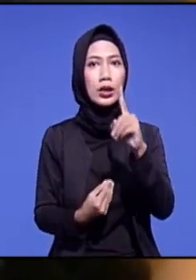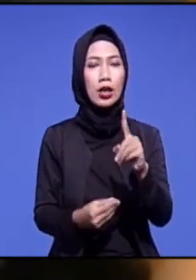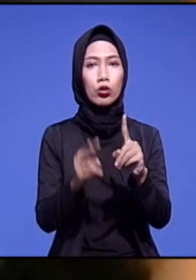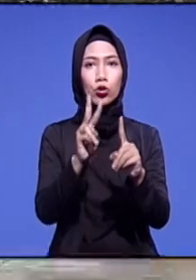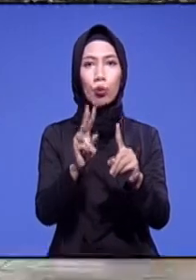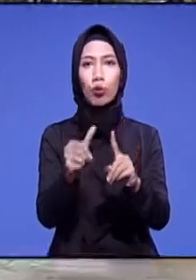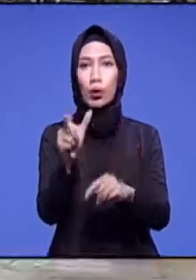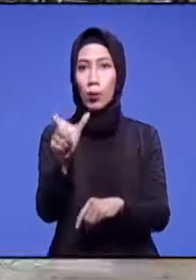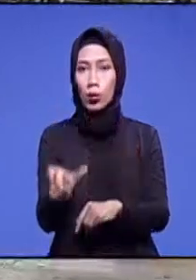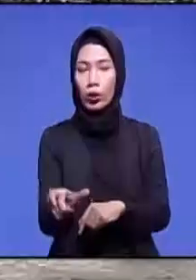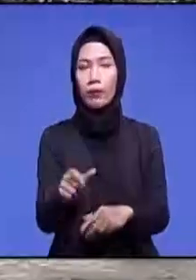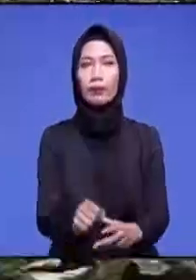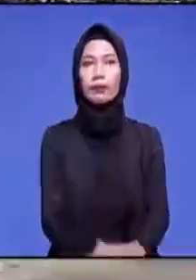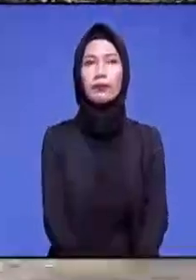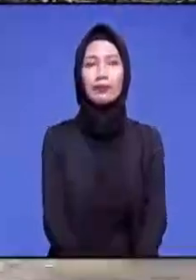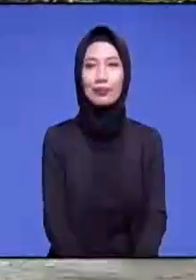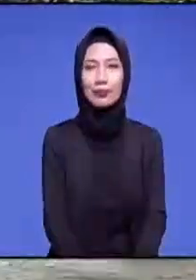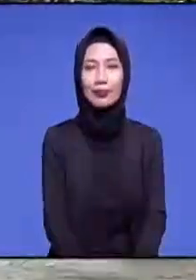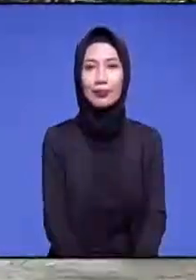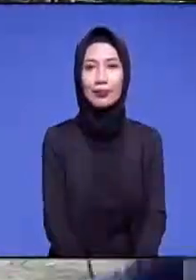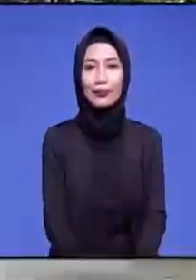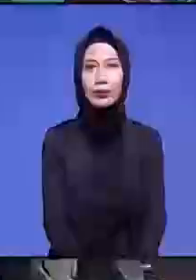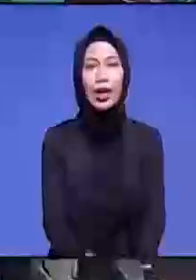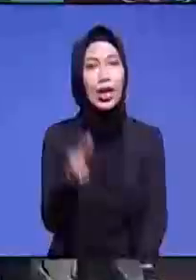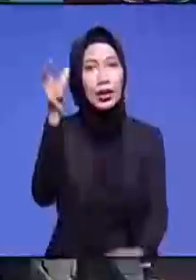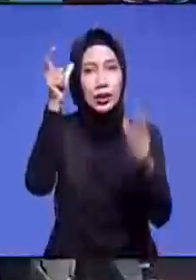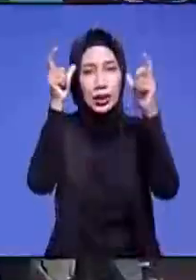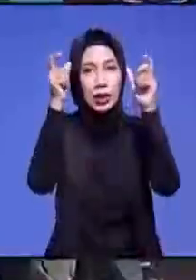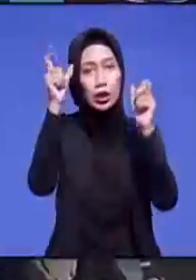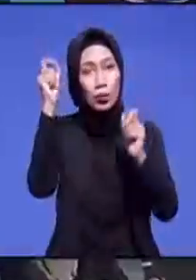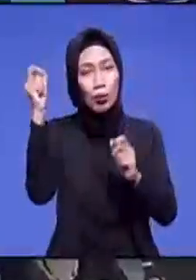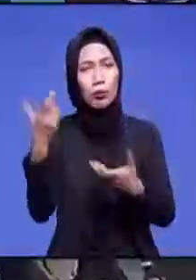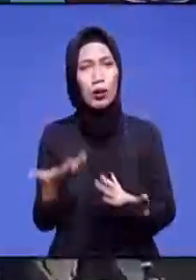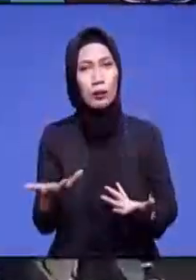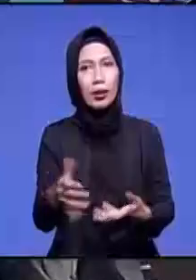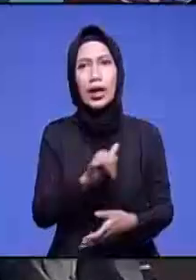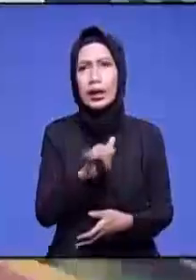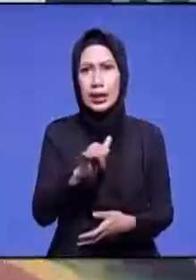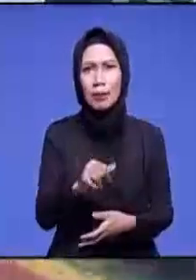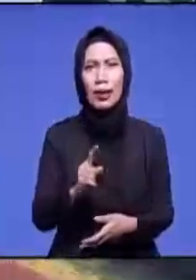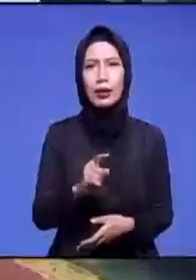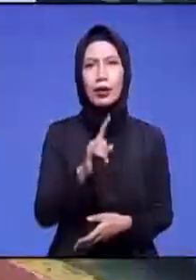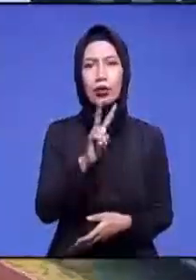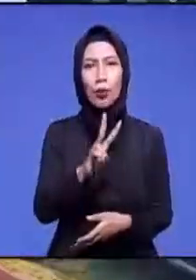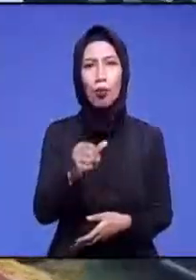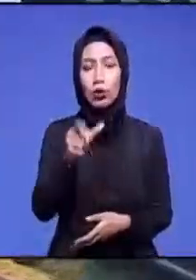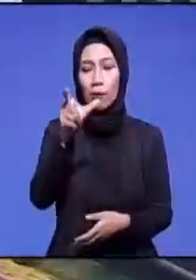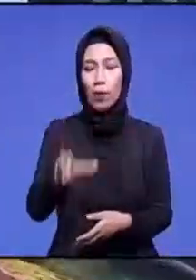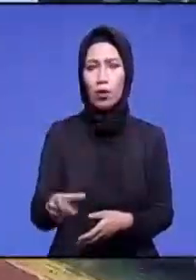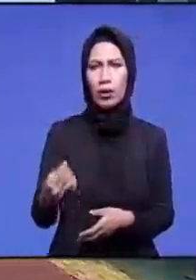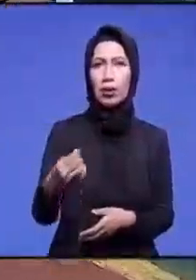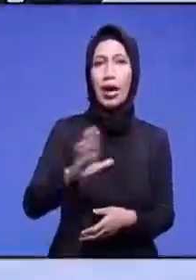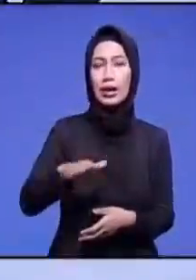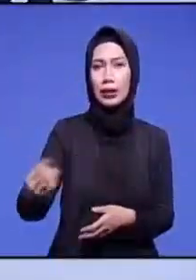126 orang. Di Cirebon, Jawa Barat, 46 santri juga dinyatakan positif COVID-19. Pondok pesantren pun menghentikan